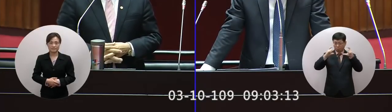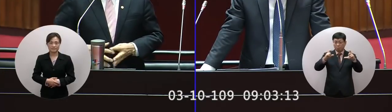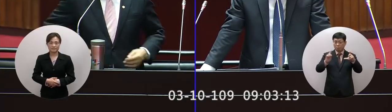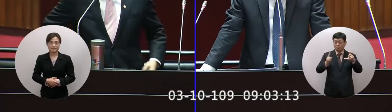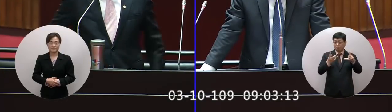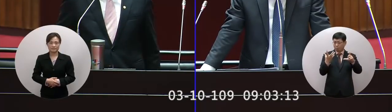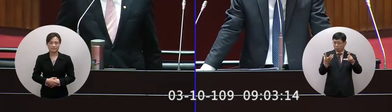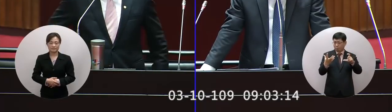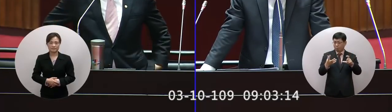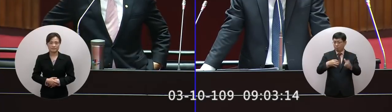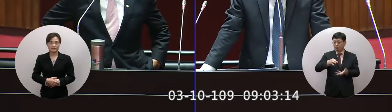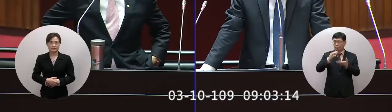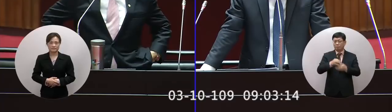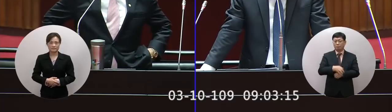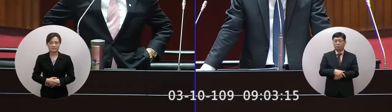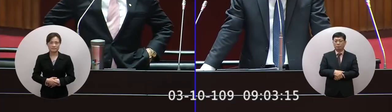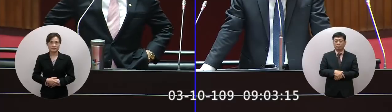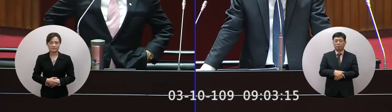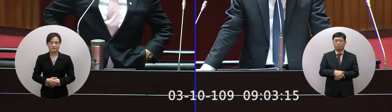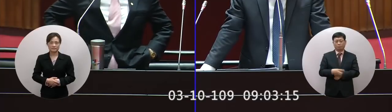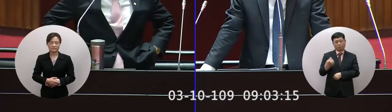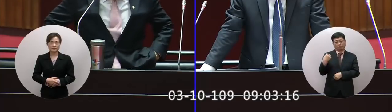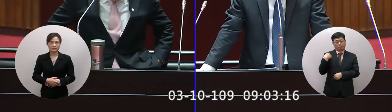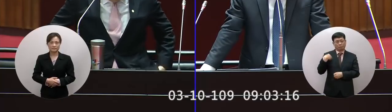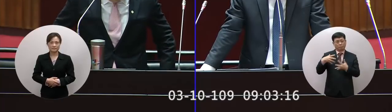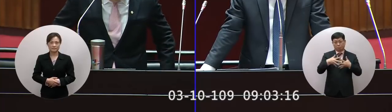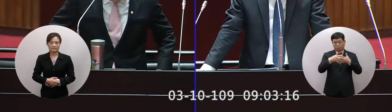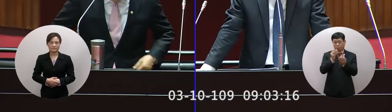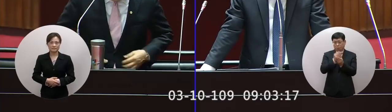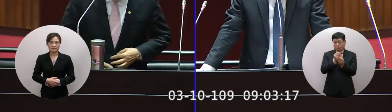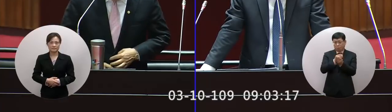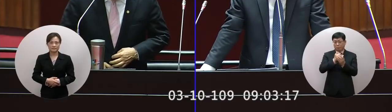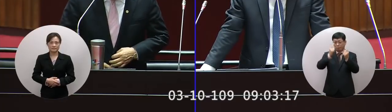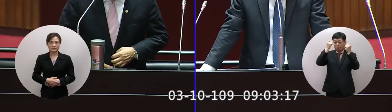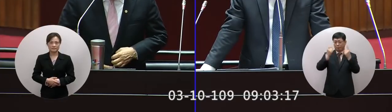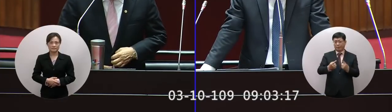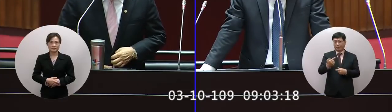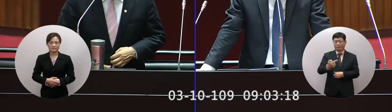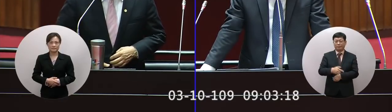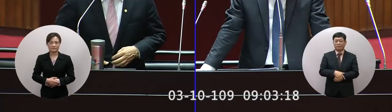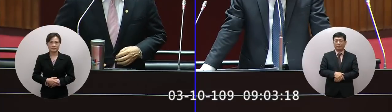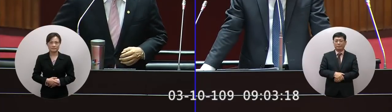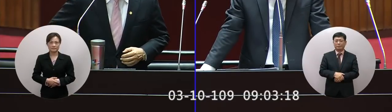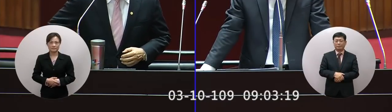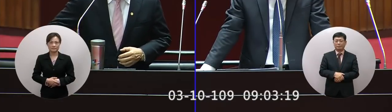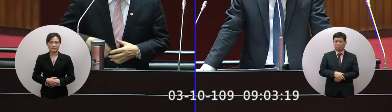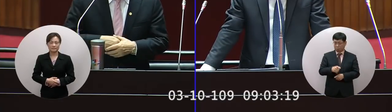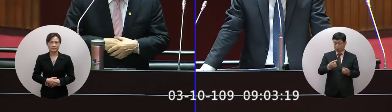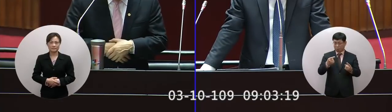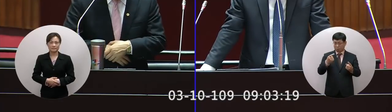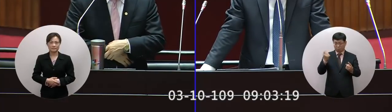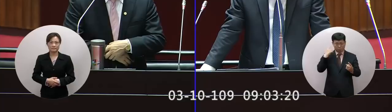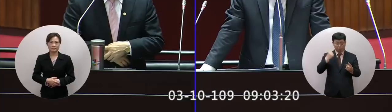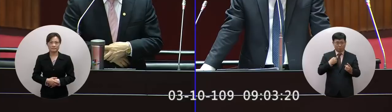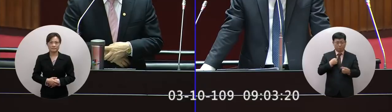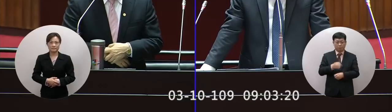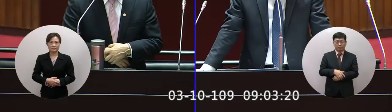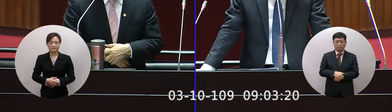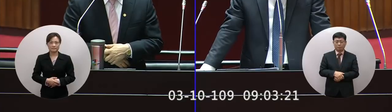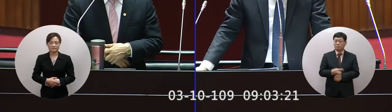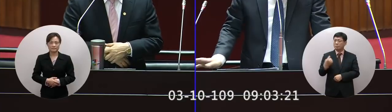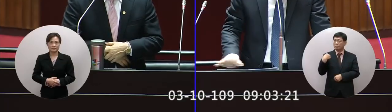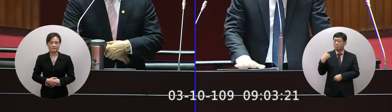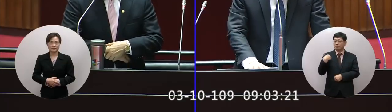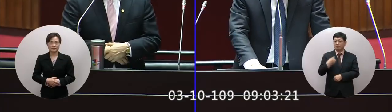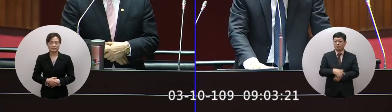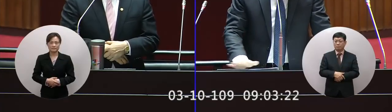部分都有提到，昨天美国股市的大跌，这应该知道吧？昨